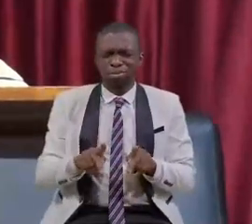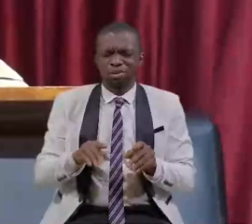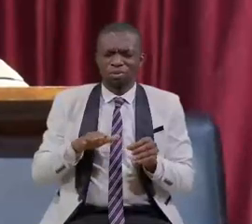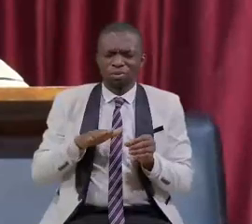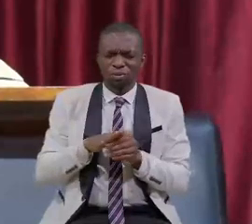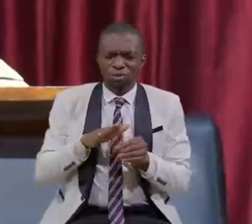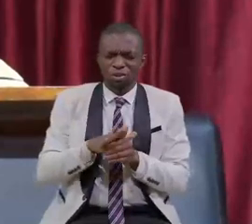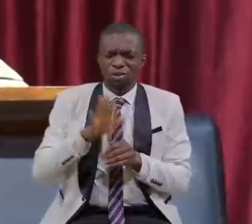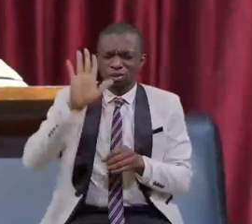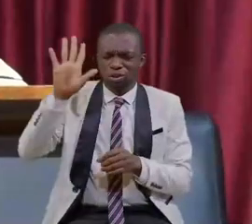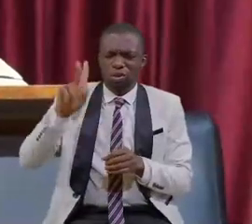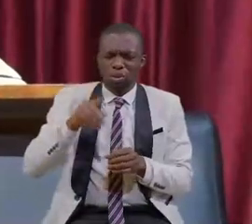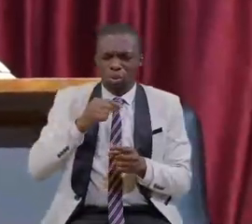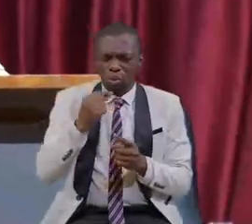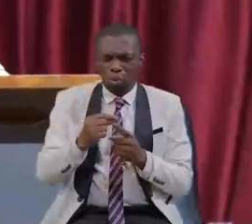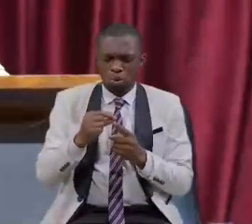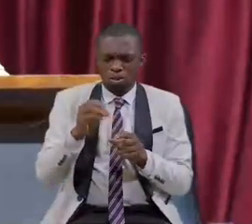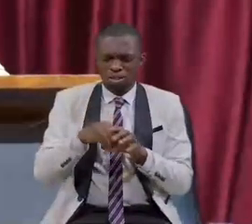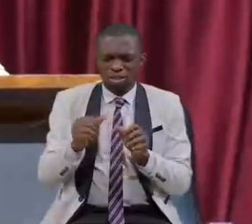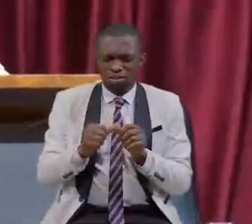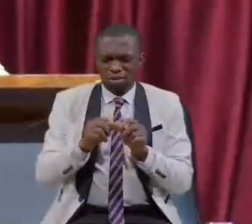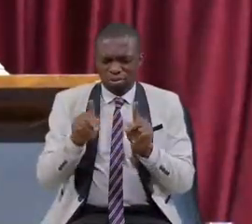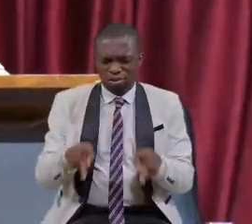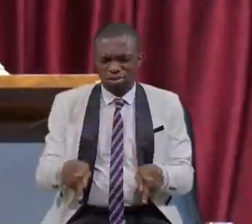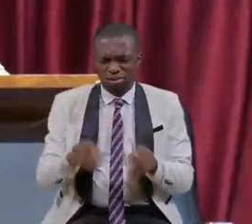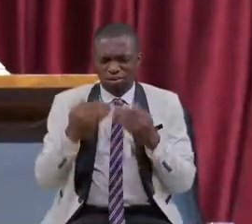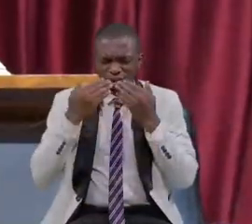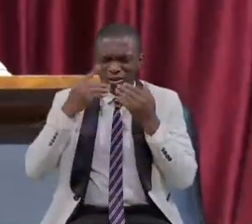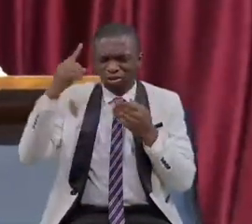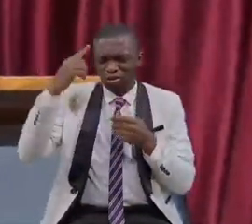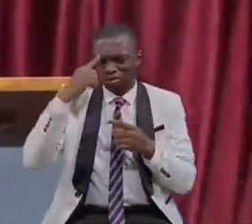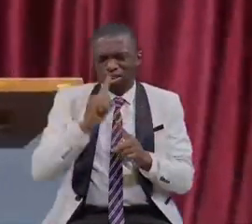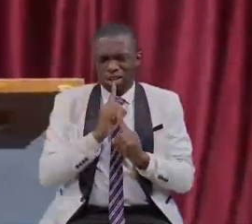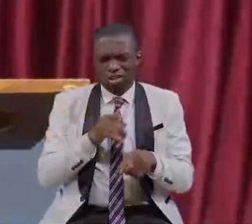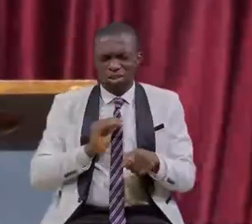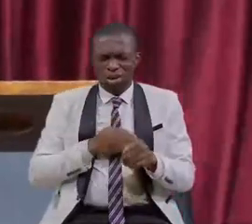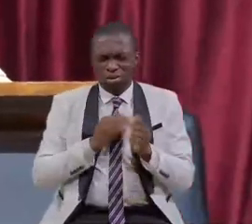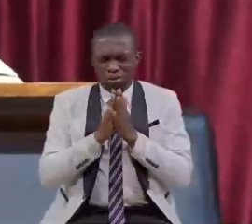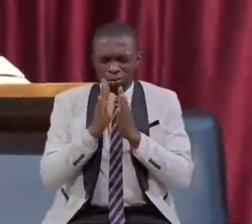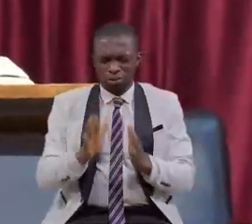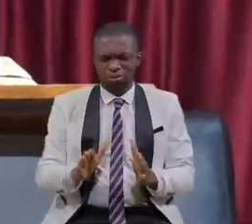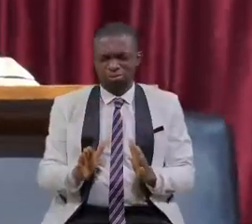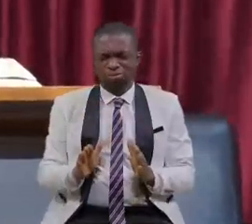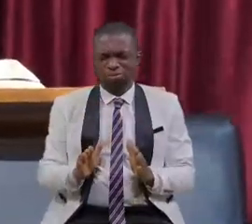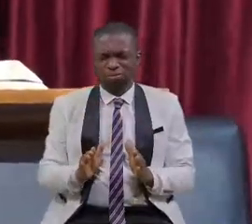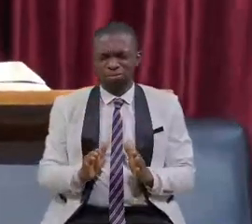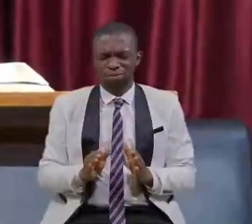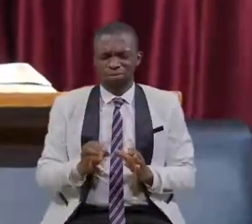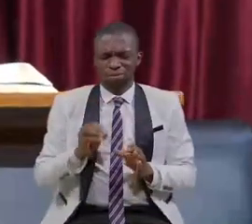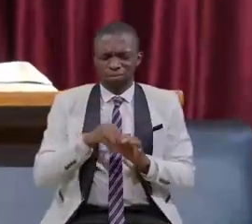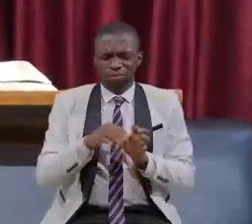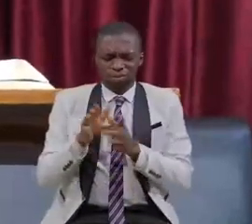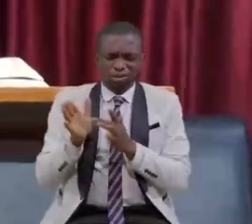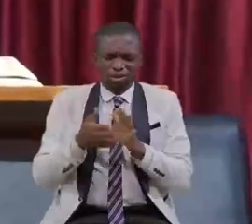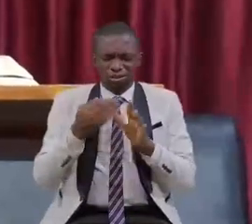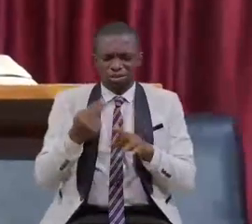Confirme ta parole dans chaque vie. Nous te disons merci parce que tu nous as exaucés. Au